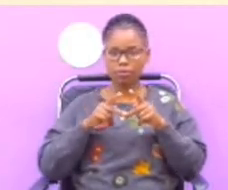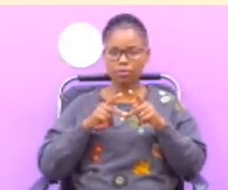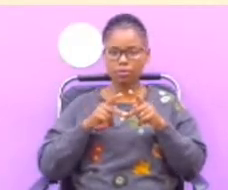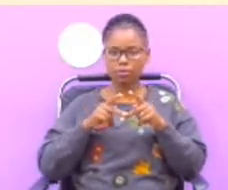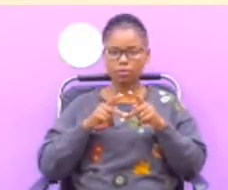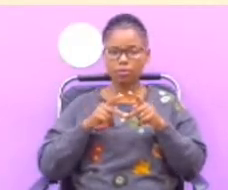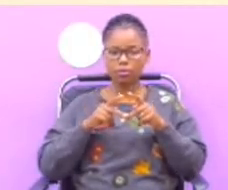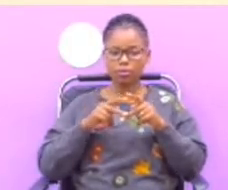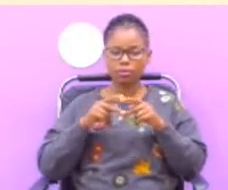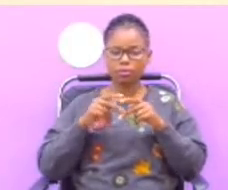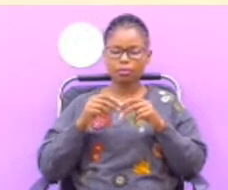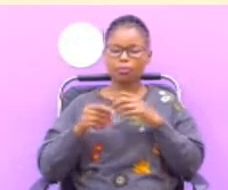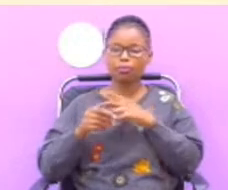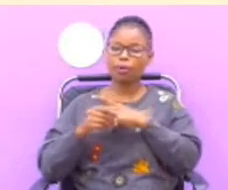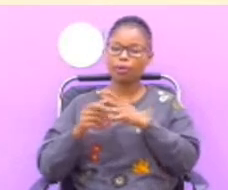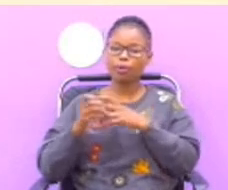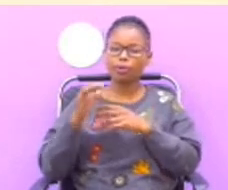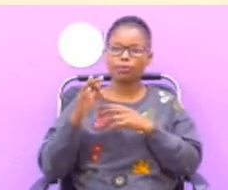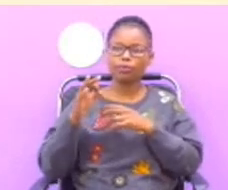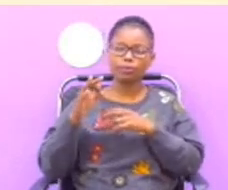Nohinya waguwa koko wake.